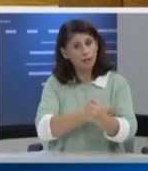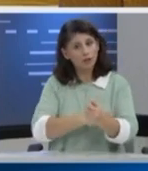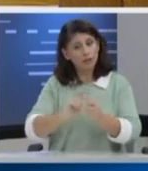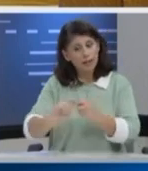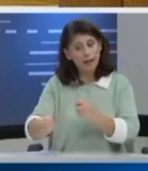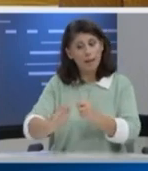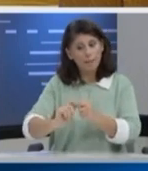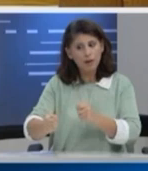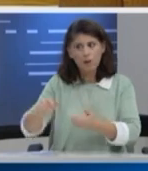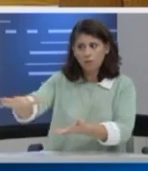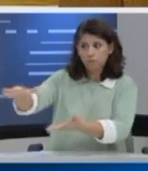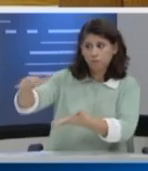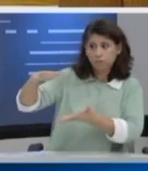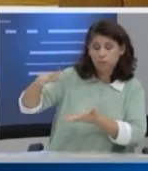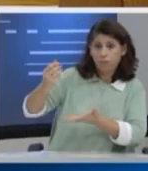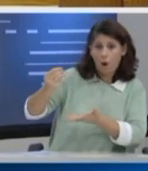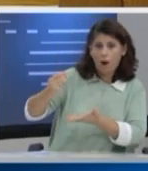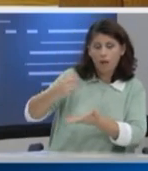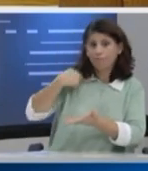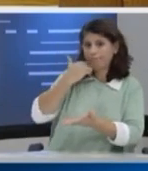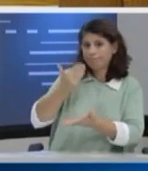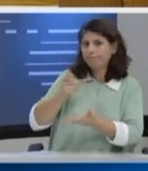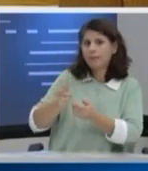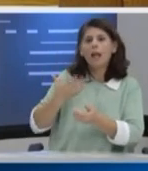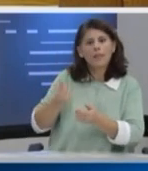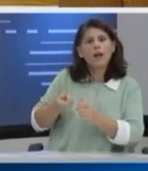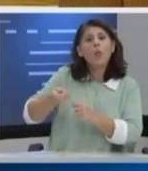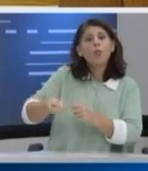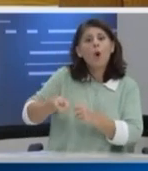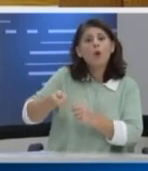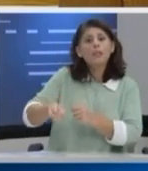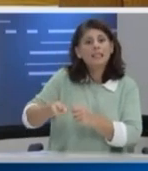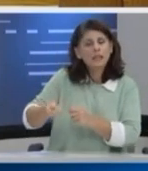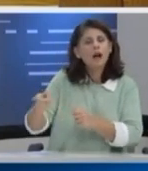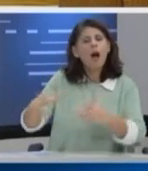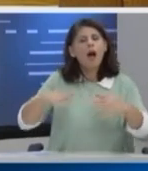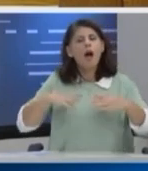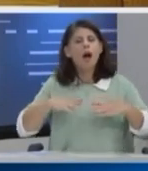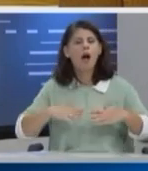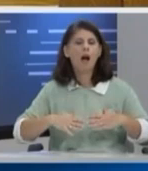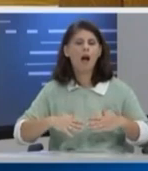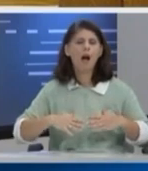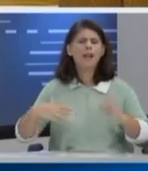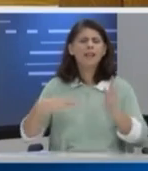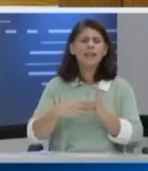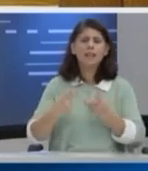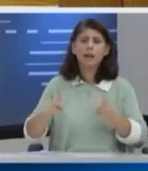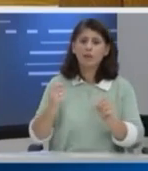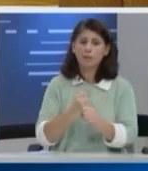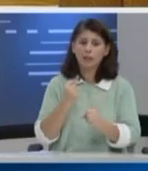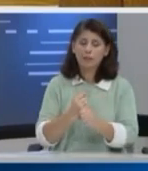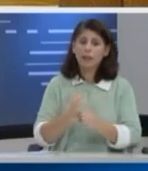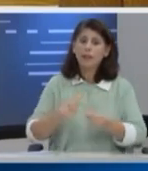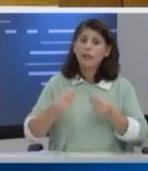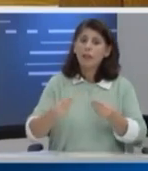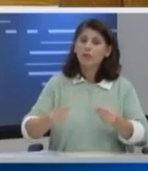δυνατότητα να αποπληρώσουν, αλλά αυτός ο όγκος τους εμποδίζει με τη θέσπιση δόσεων, ώστε να ανακουφιστούν χιλιάδες ελεύθεροι επαγγελματίες και να